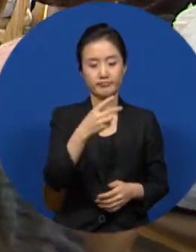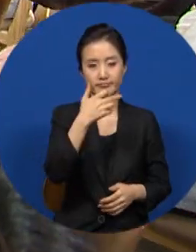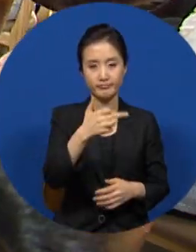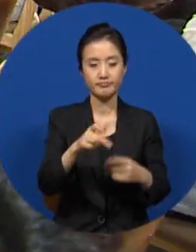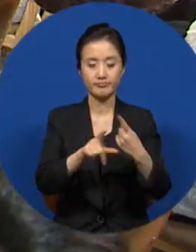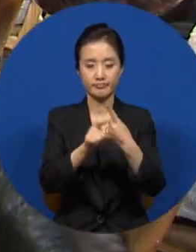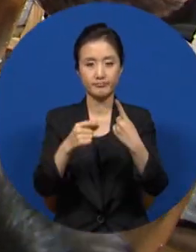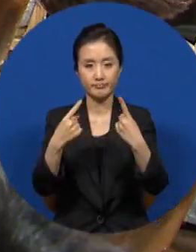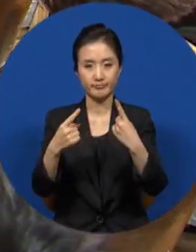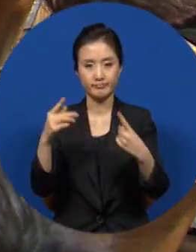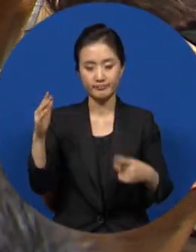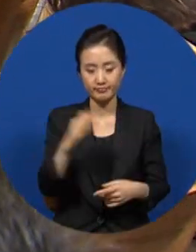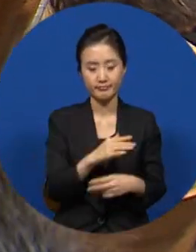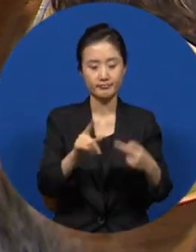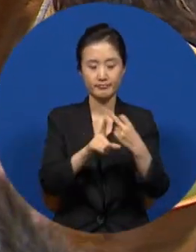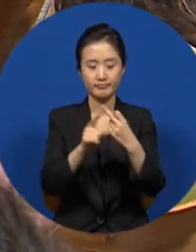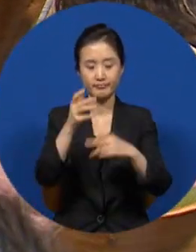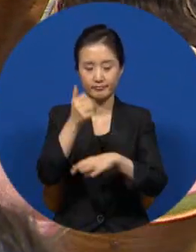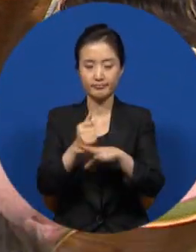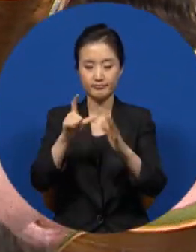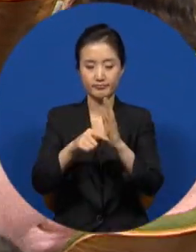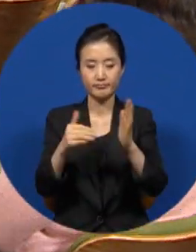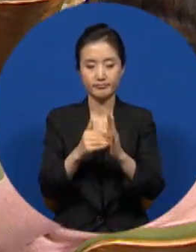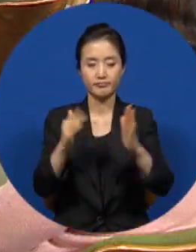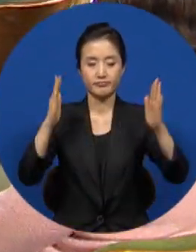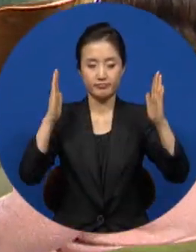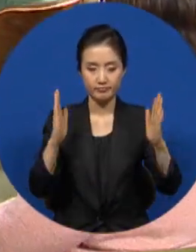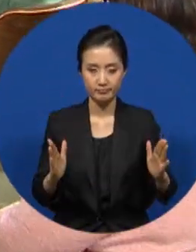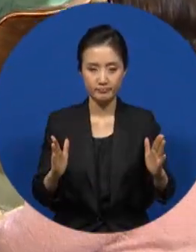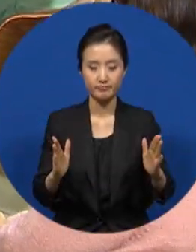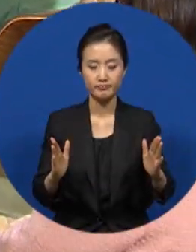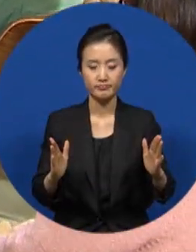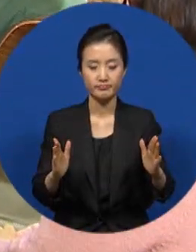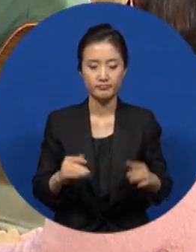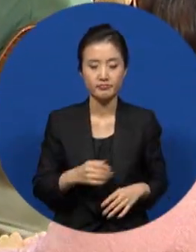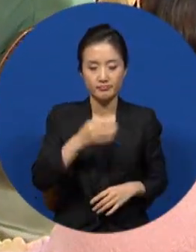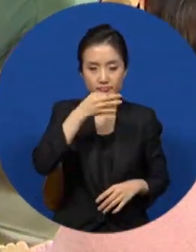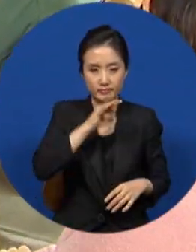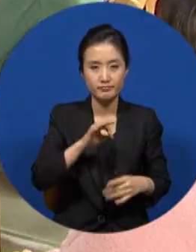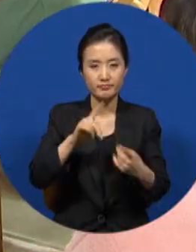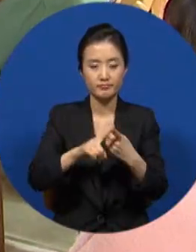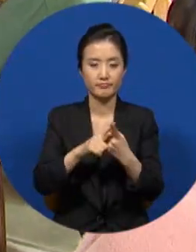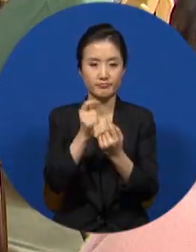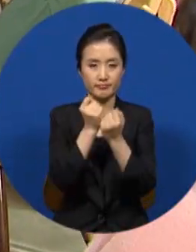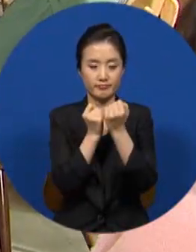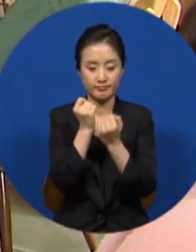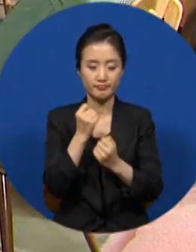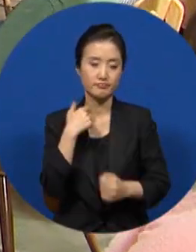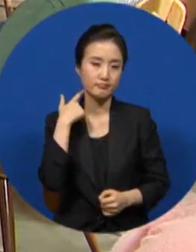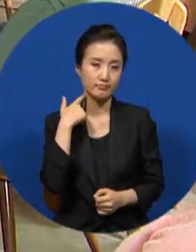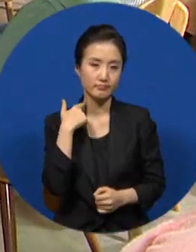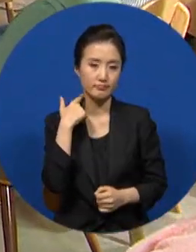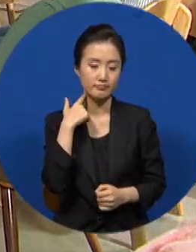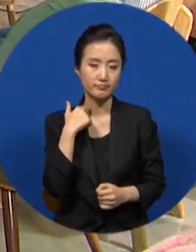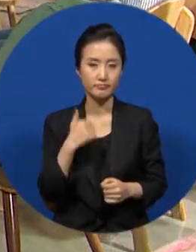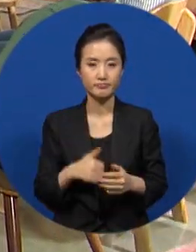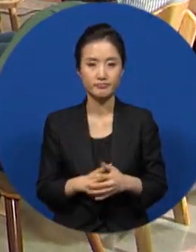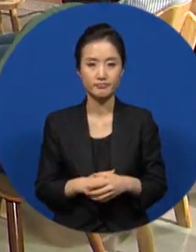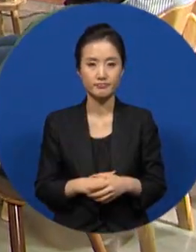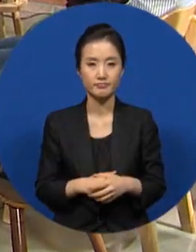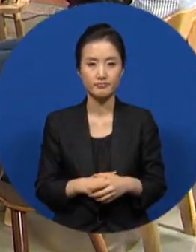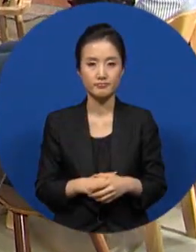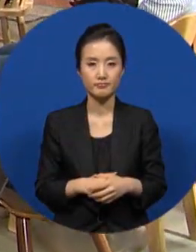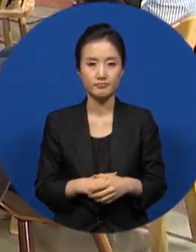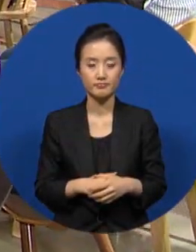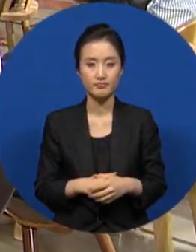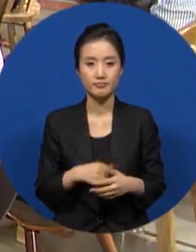1월 1일부터 12월 말일까지 일정 기간 동안의 손익을 따져보는 거죠. 그런 재무정보인데 이런 운명을